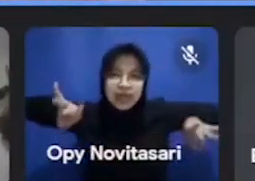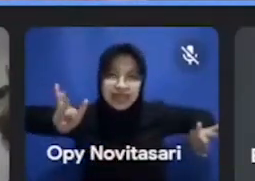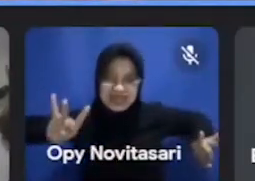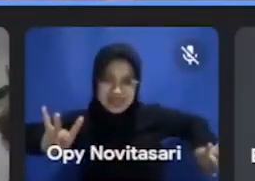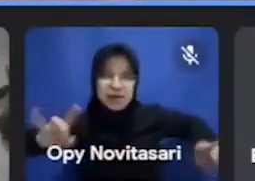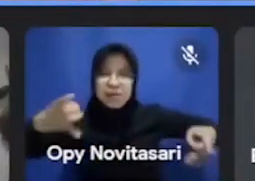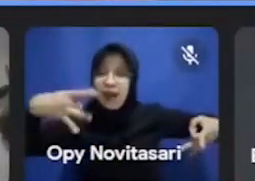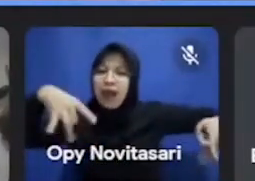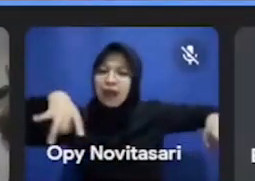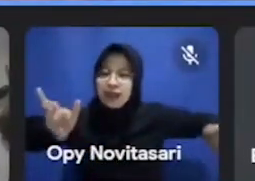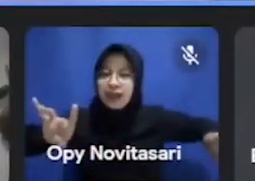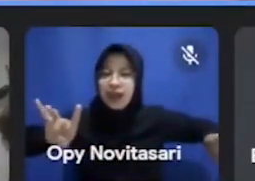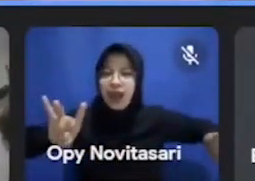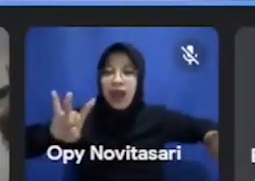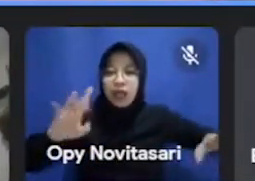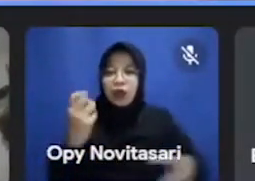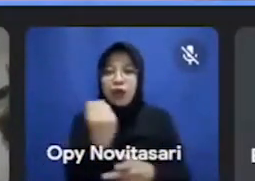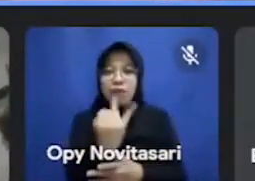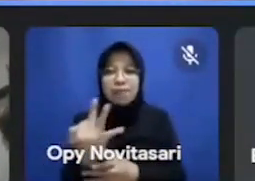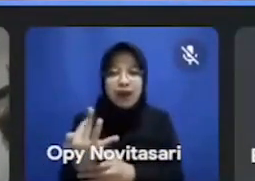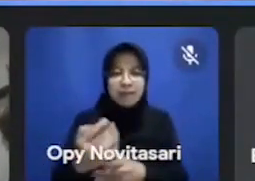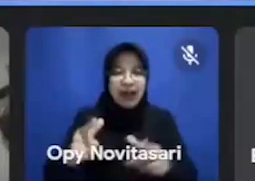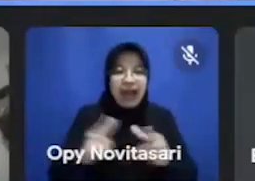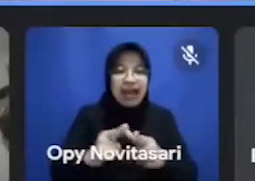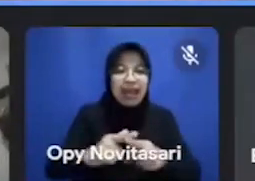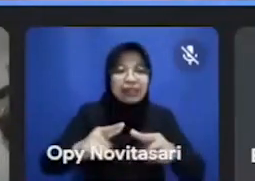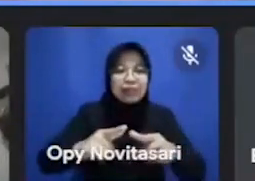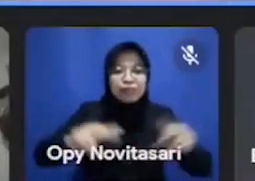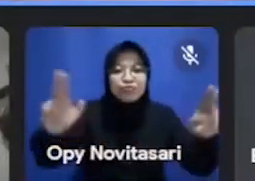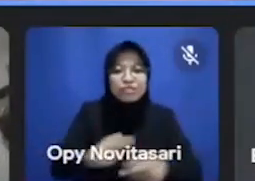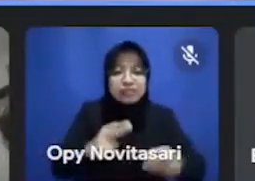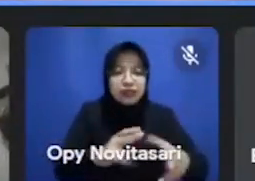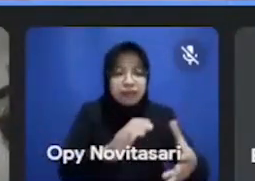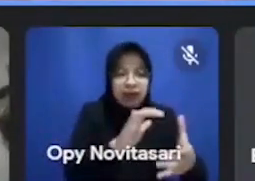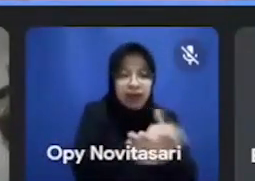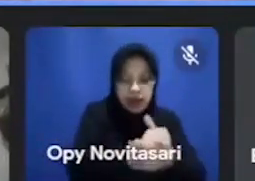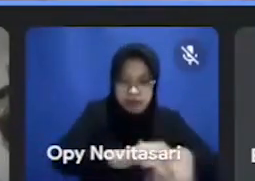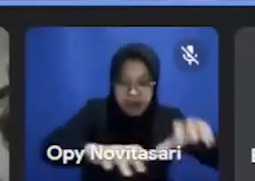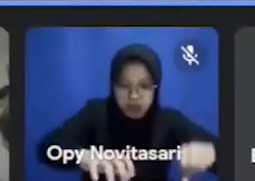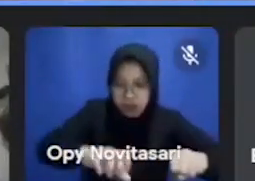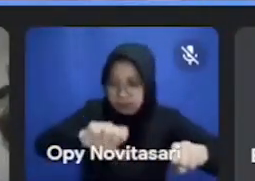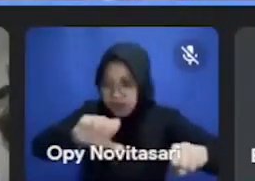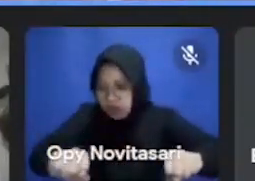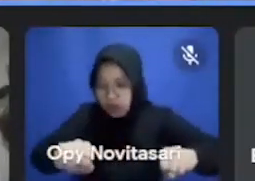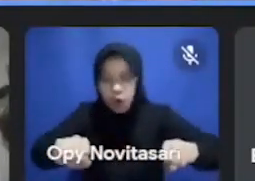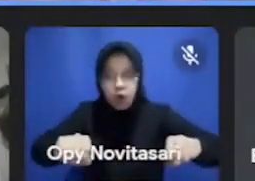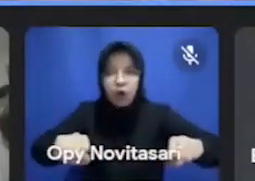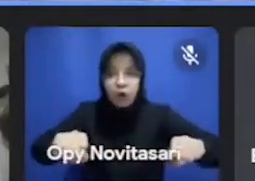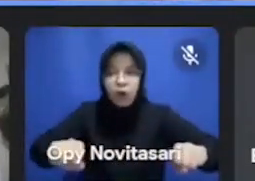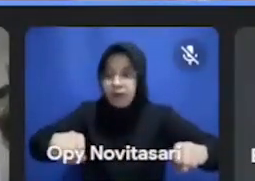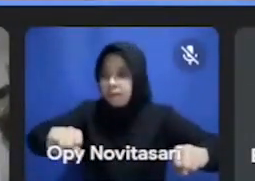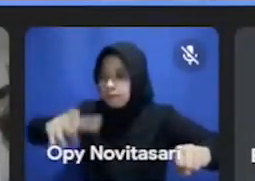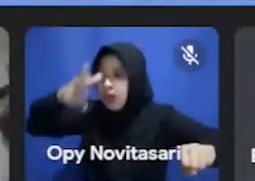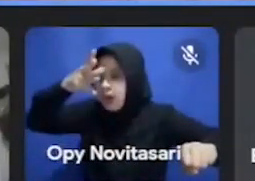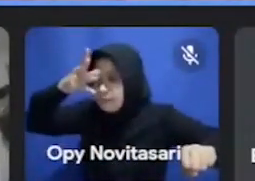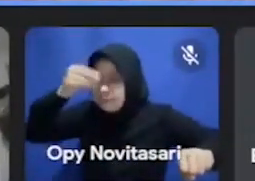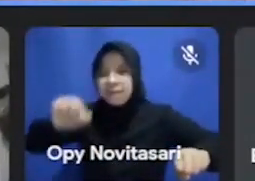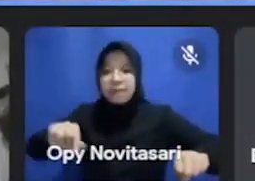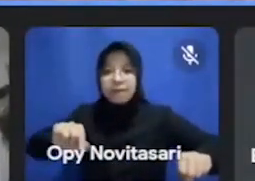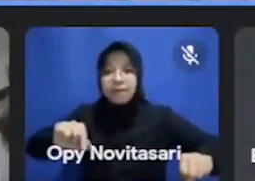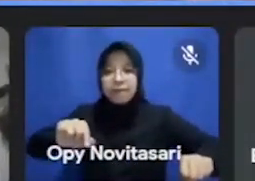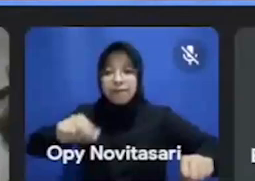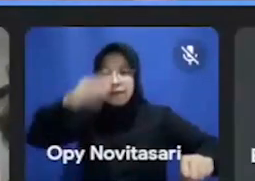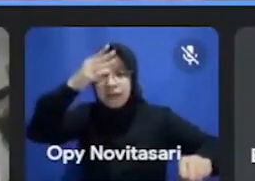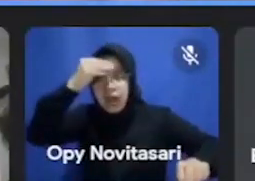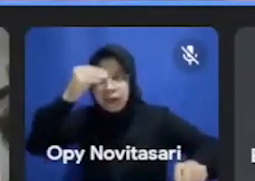eh memegang beberapa instrumen secara langsung ee dia memahami bahwa musik itu